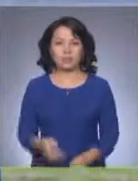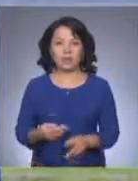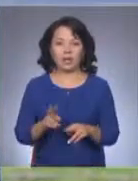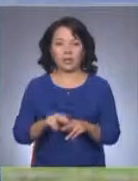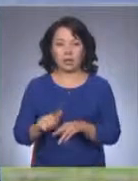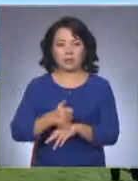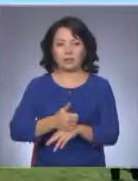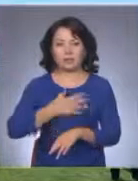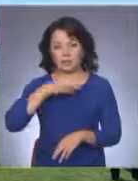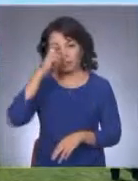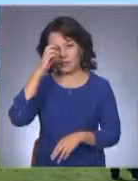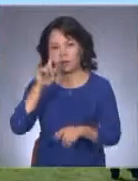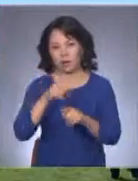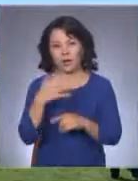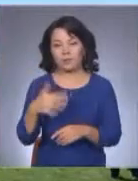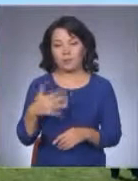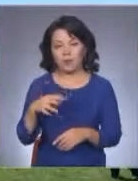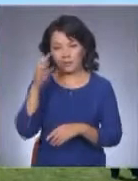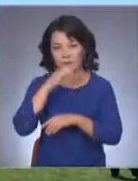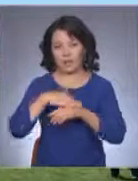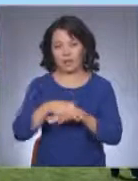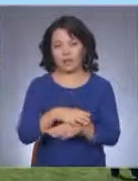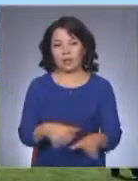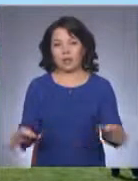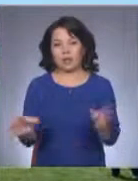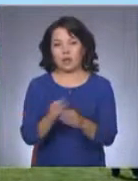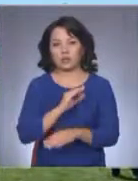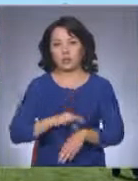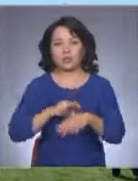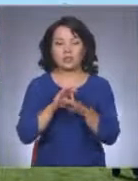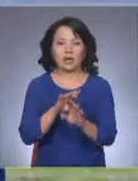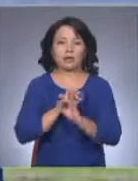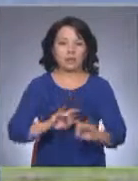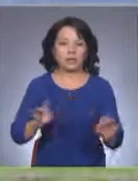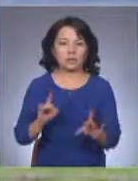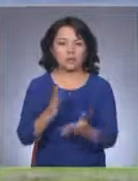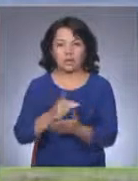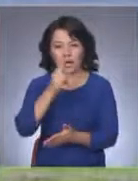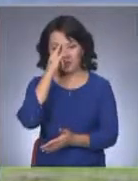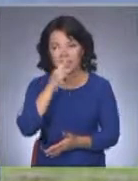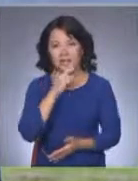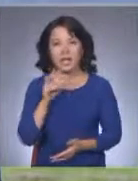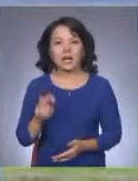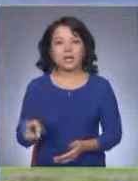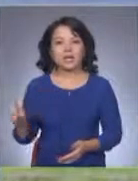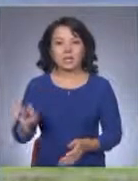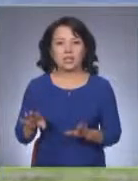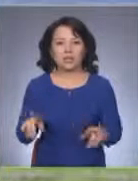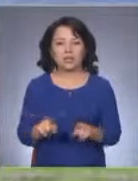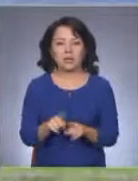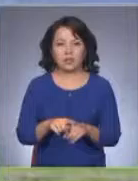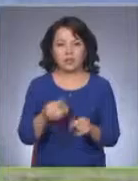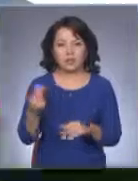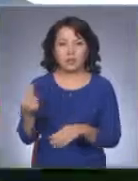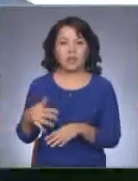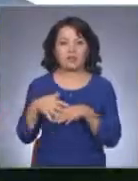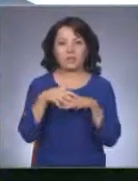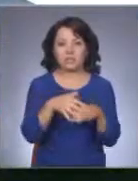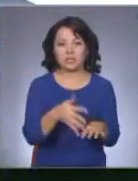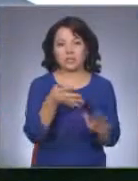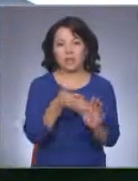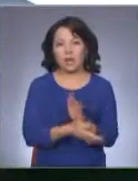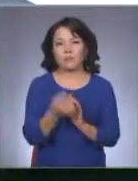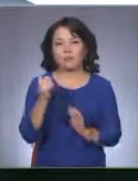Сондай-ақ елбасы бірлескен елу мекеменің нәтижелі жұмыс істеп жатқанын атап өтті. Осылайша қазір Қазақстаннан Қырғызстанға құйылған инвестиция